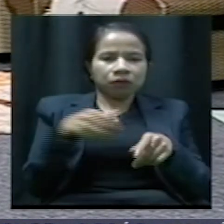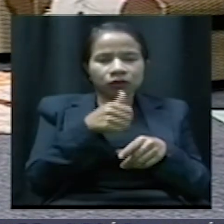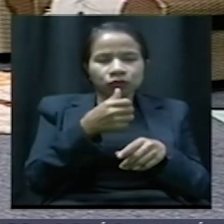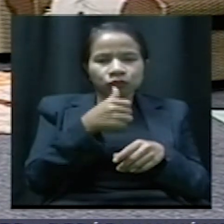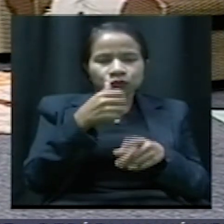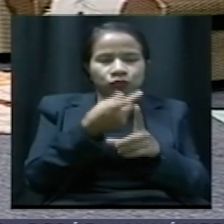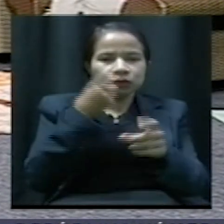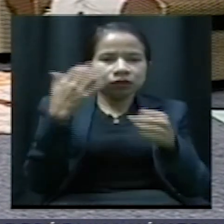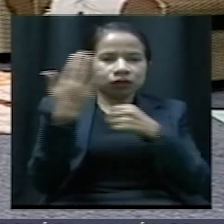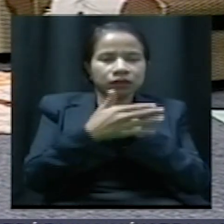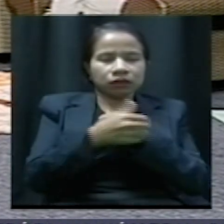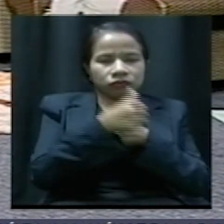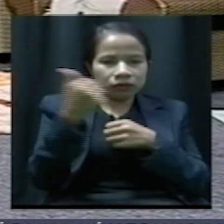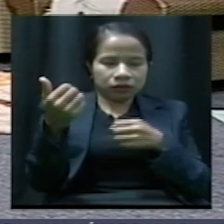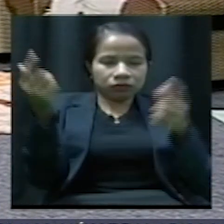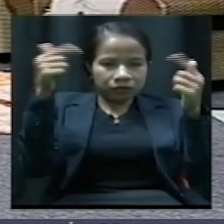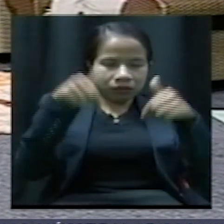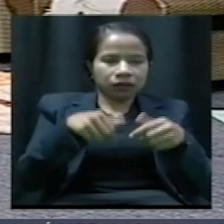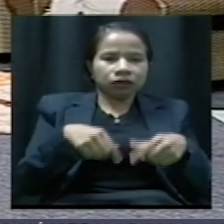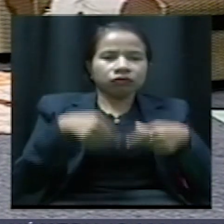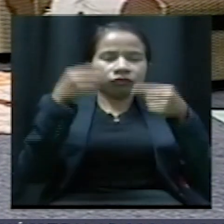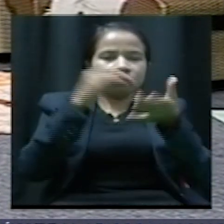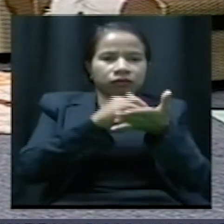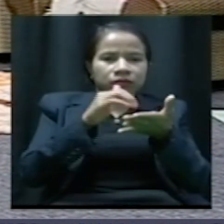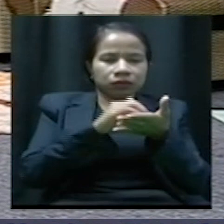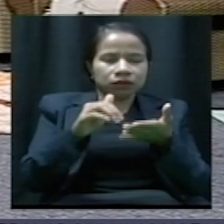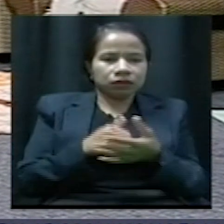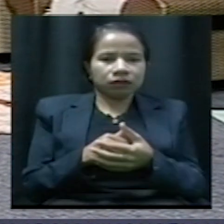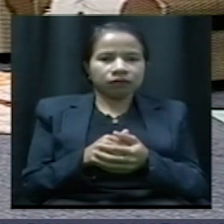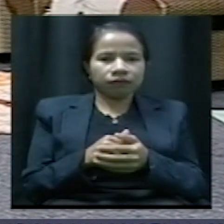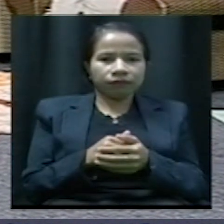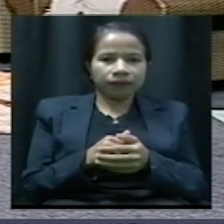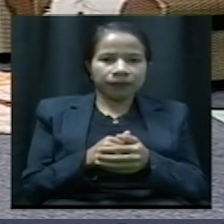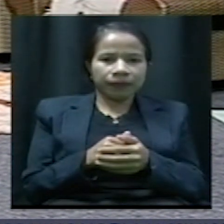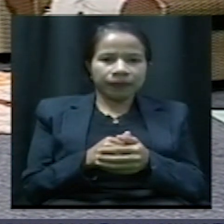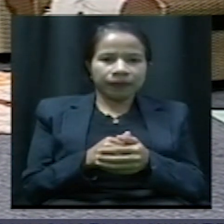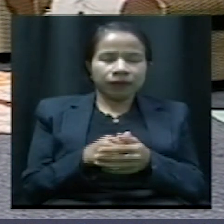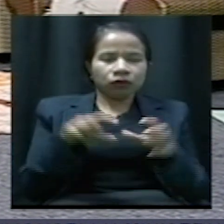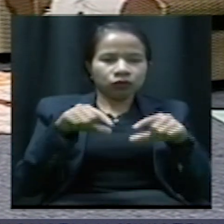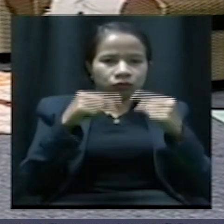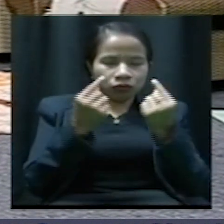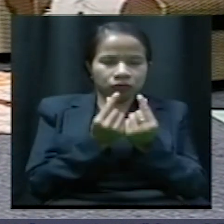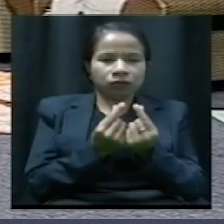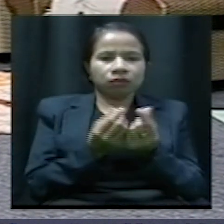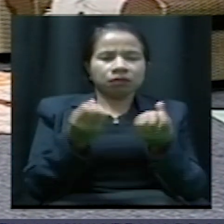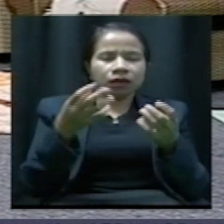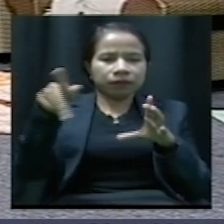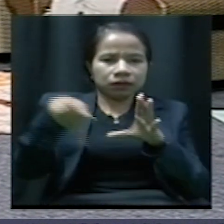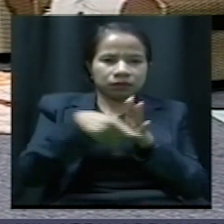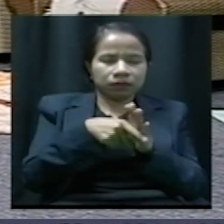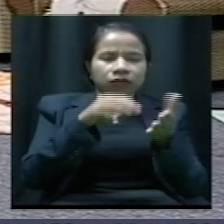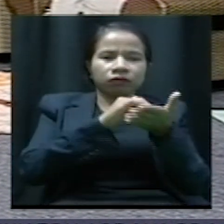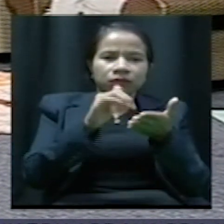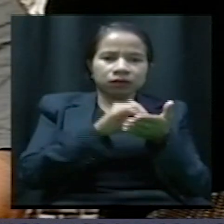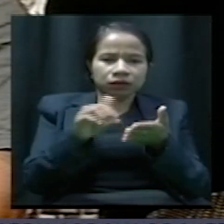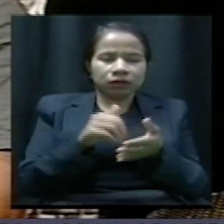ita partisipe ya sentro rasik ne mestri balo partisipaona ekipa balo partisipaona ya formasaun